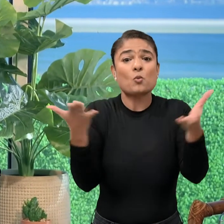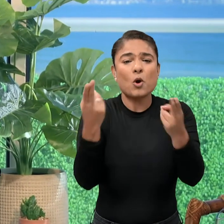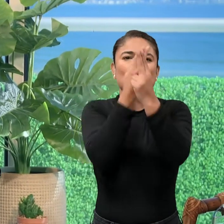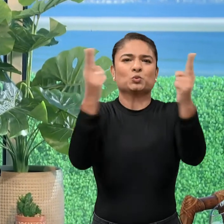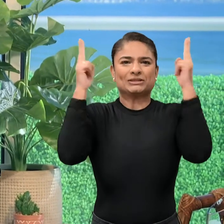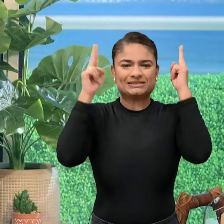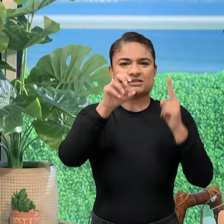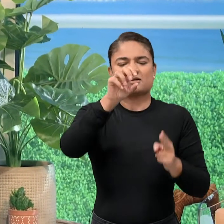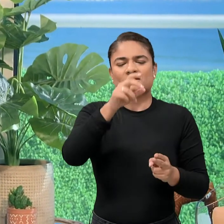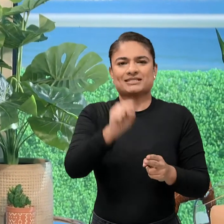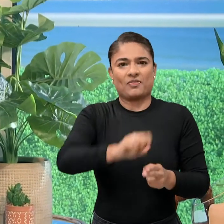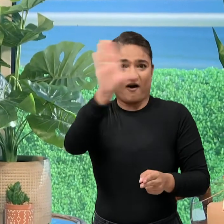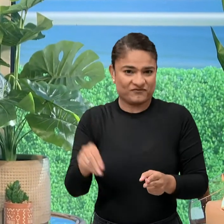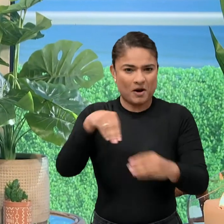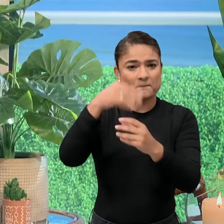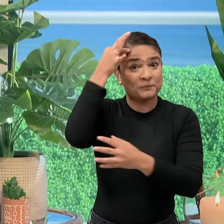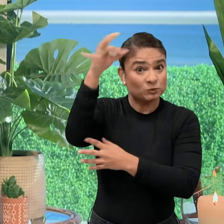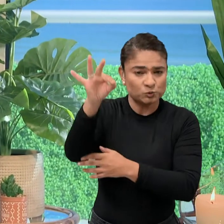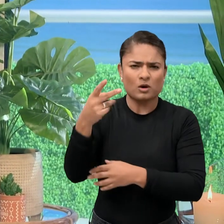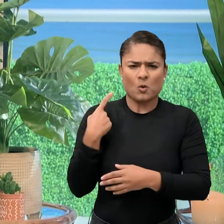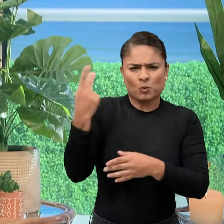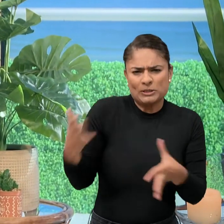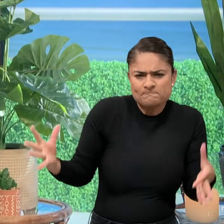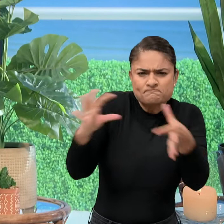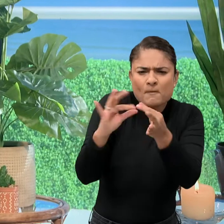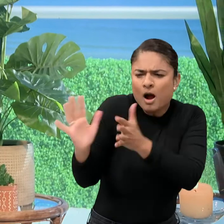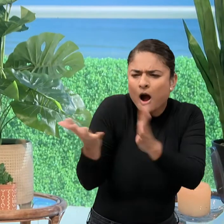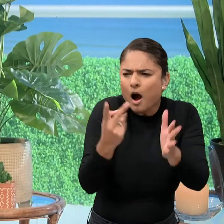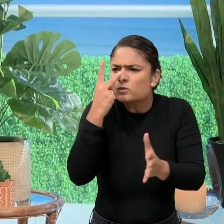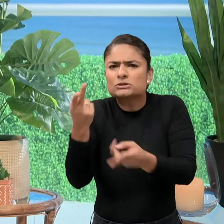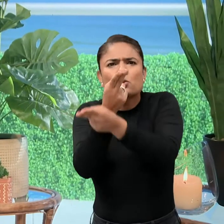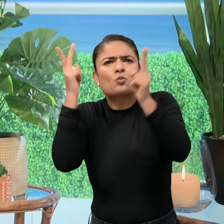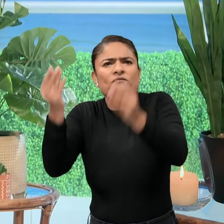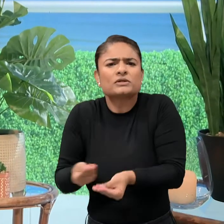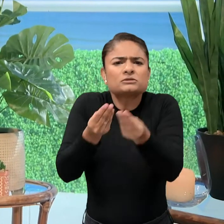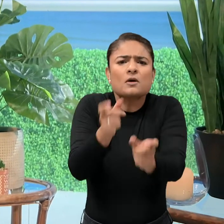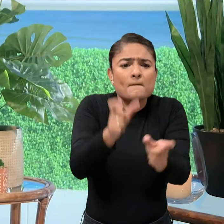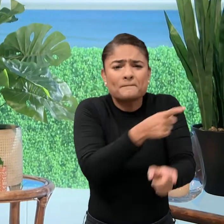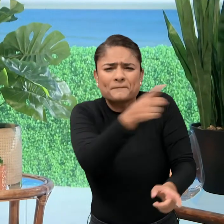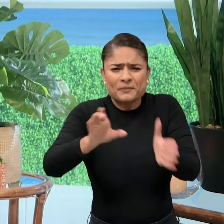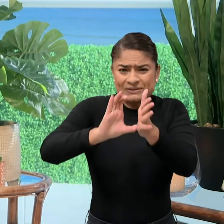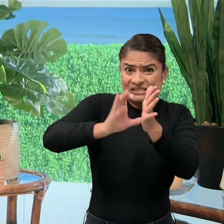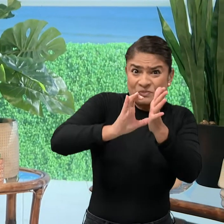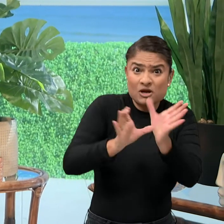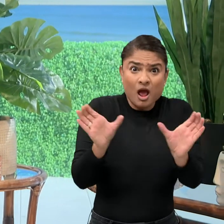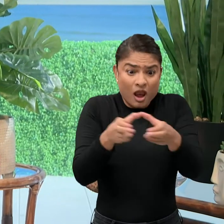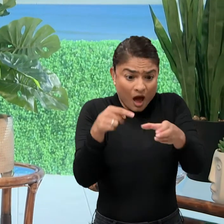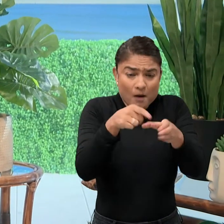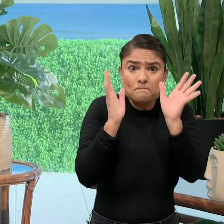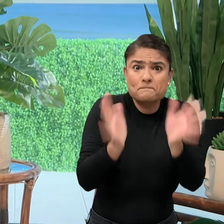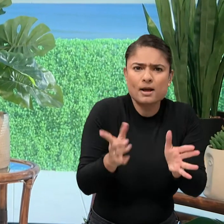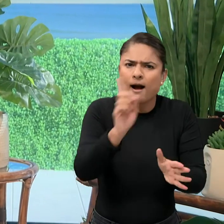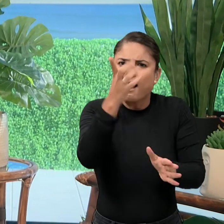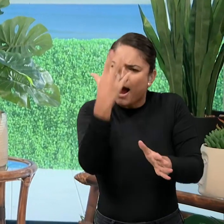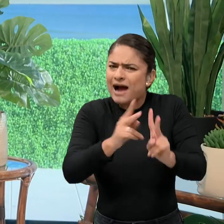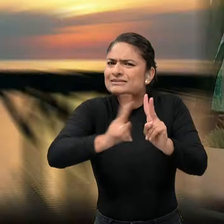studentestake by UNISA, en ondersoek saam met hom waarom universiteite meer as net inklusiewe klaskamerspraktyke moet aanbied. Ons